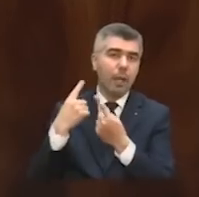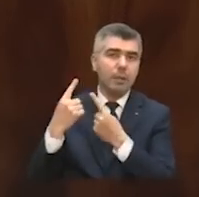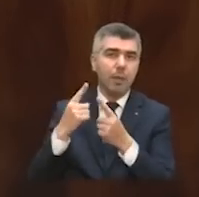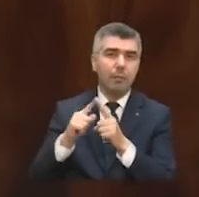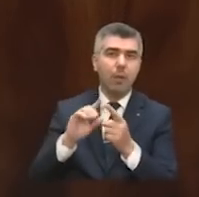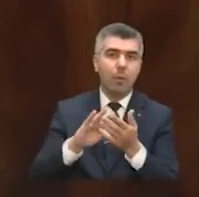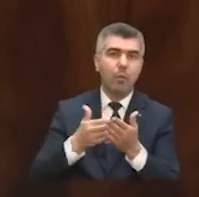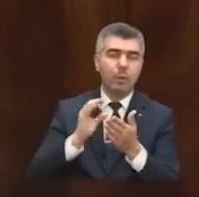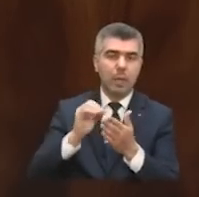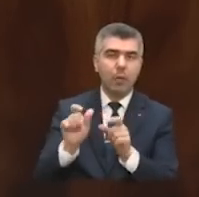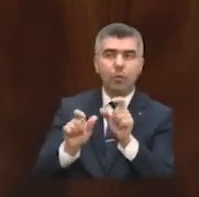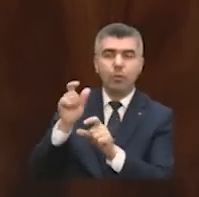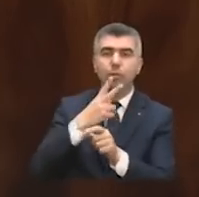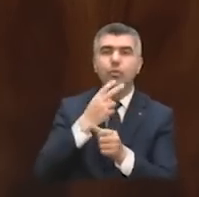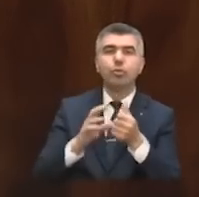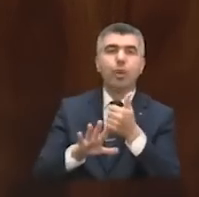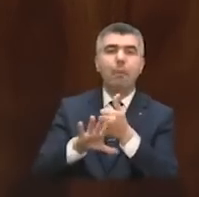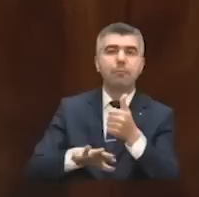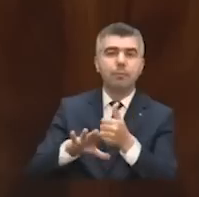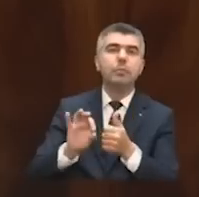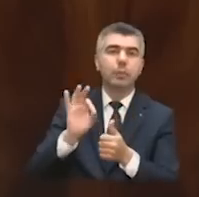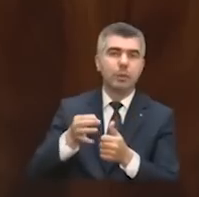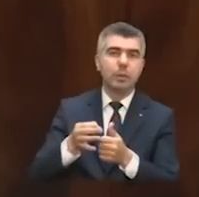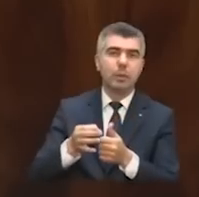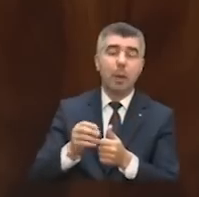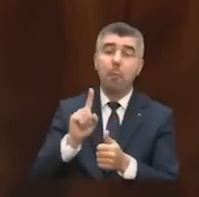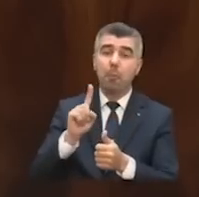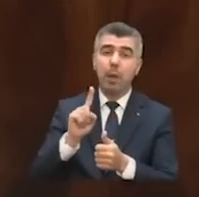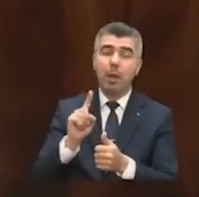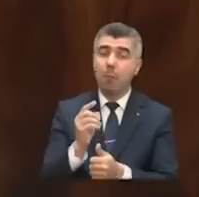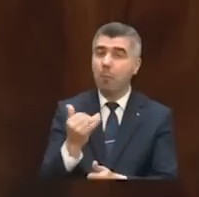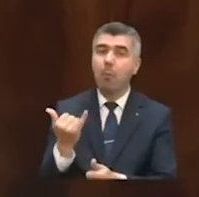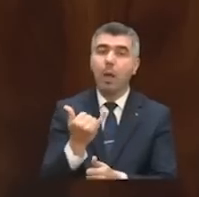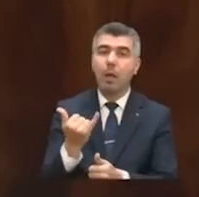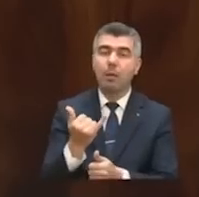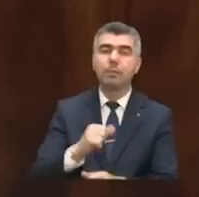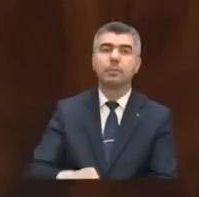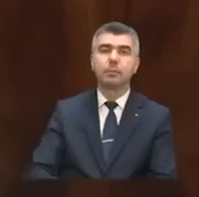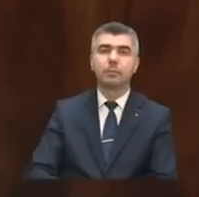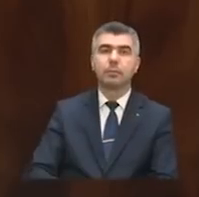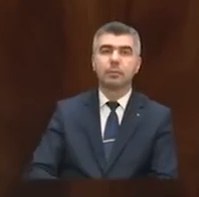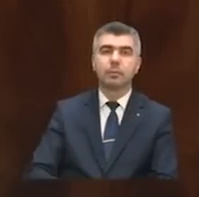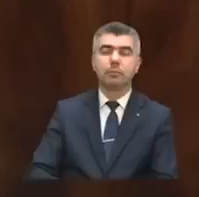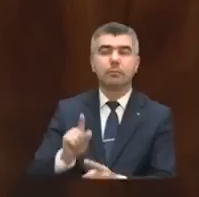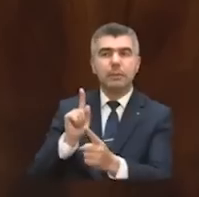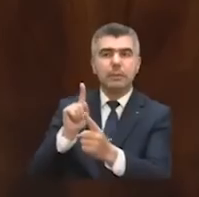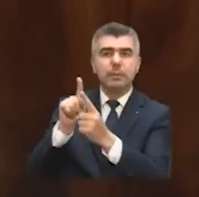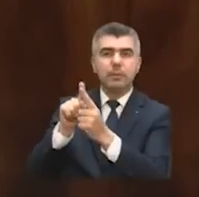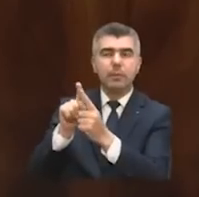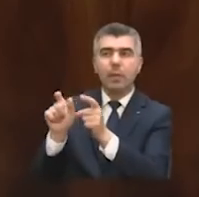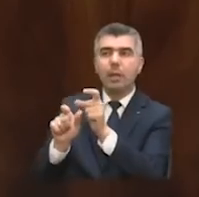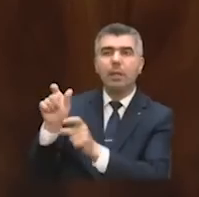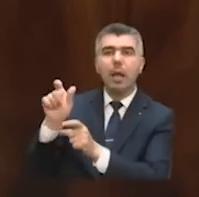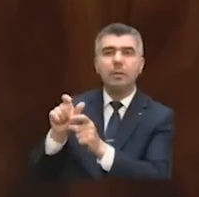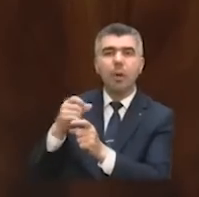الشارع والتفاعل معه، سيبغي، لكن الأجمل هو مخاطبة